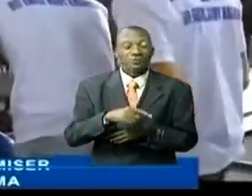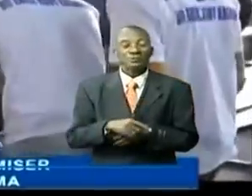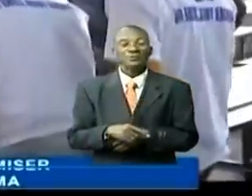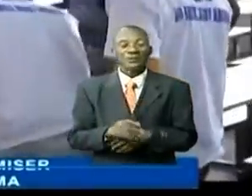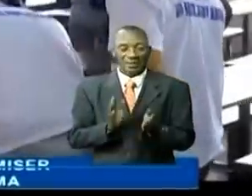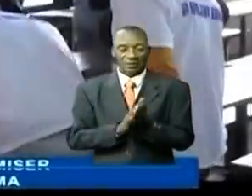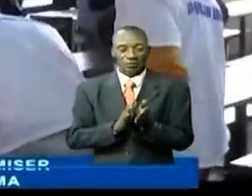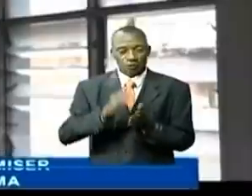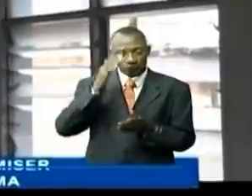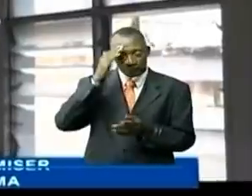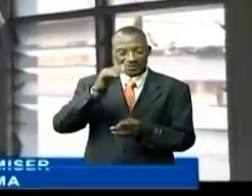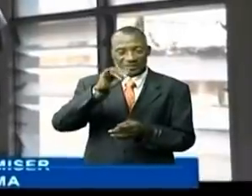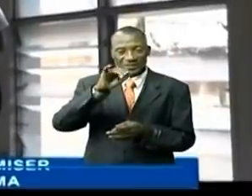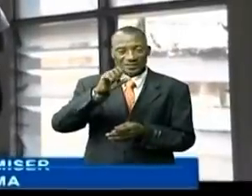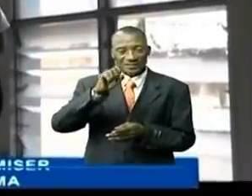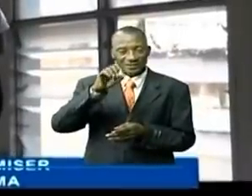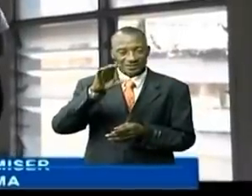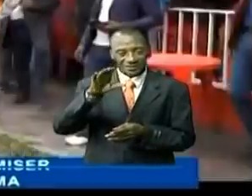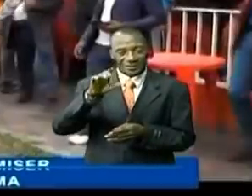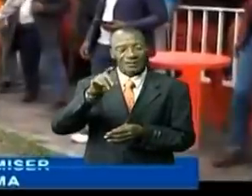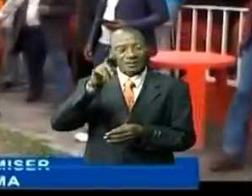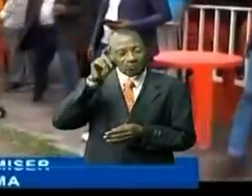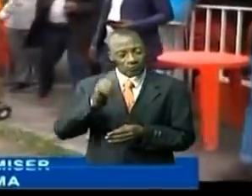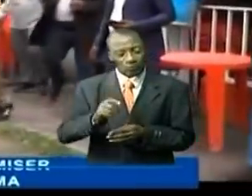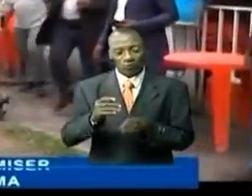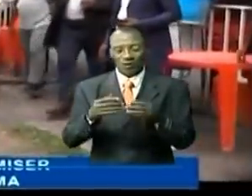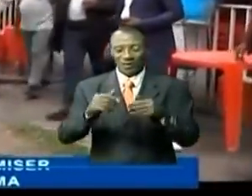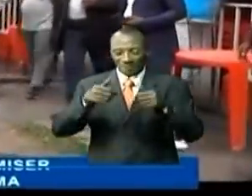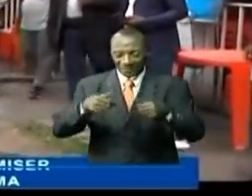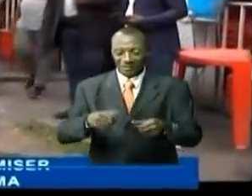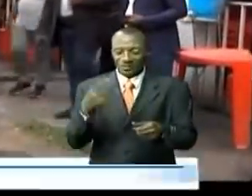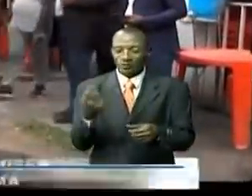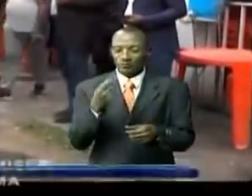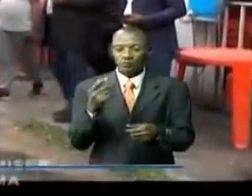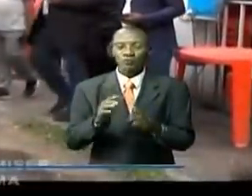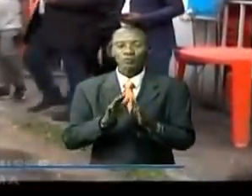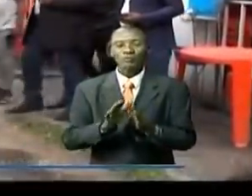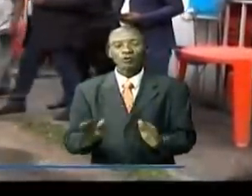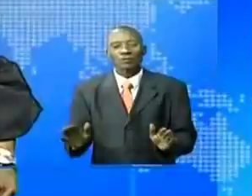augurent une nouvelle ère de lutte contre l'insalubrité.